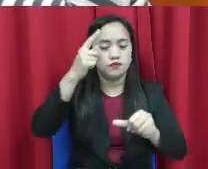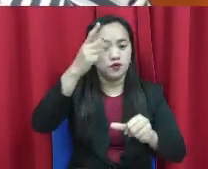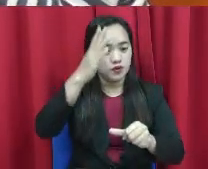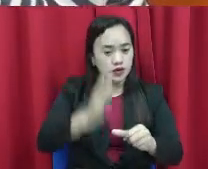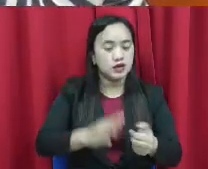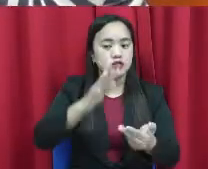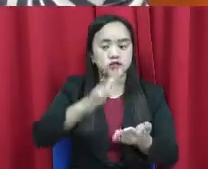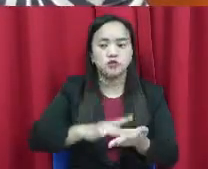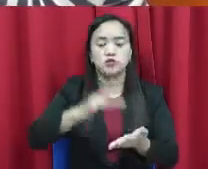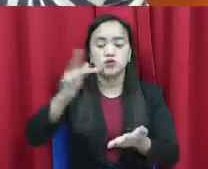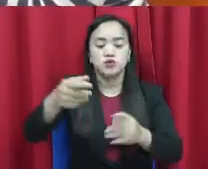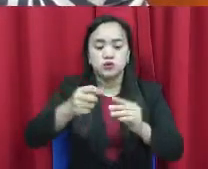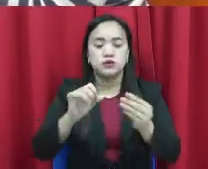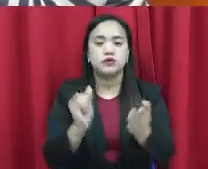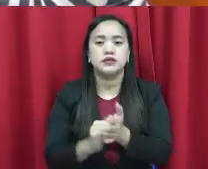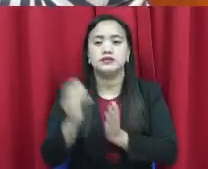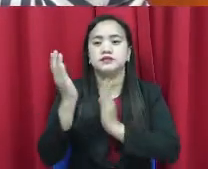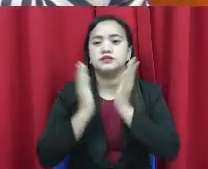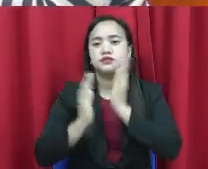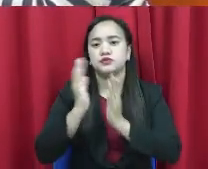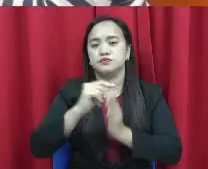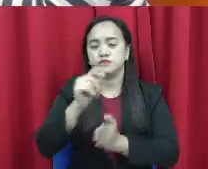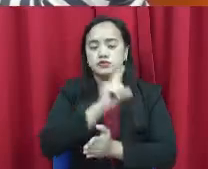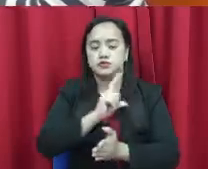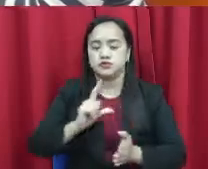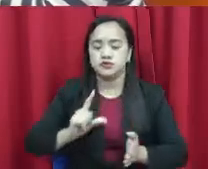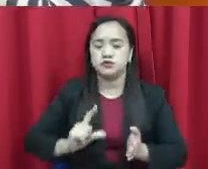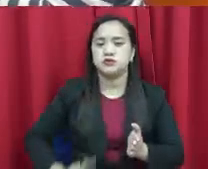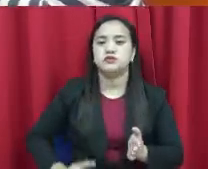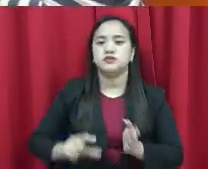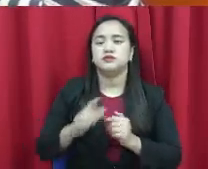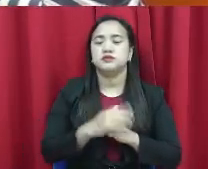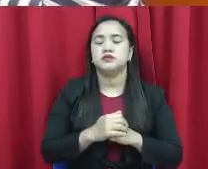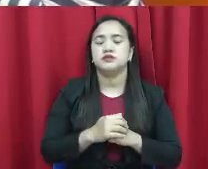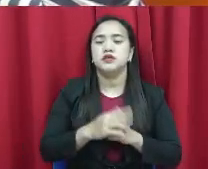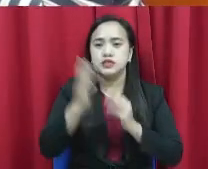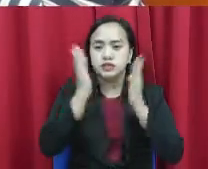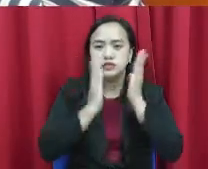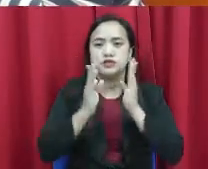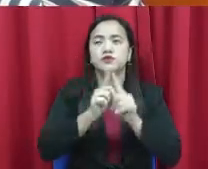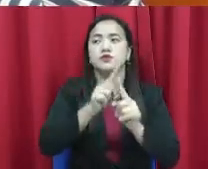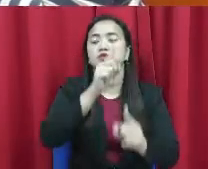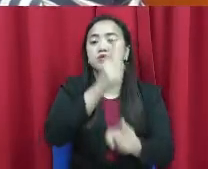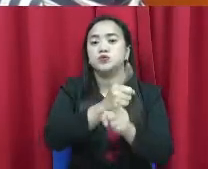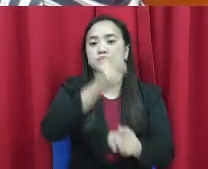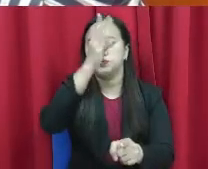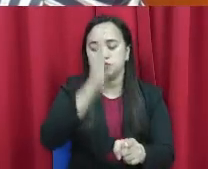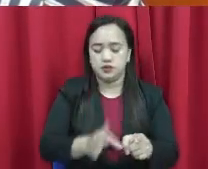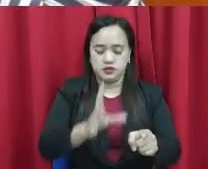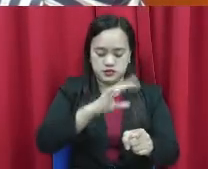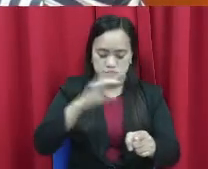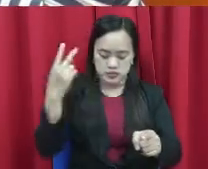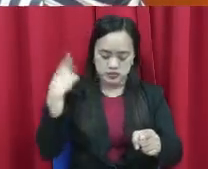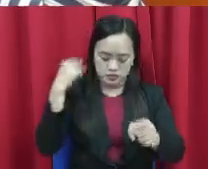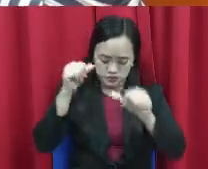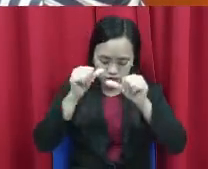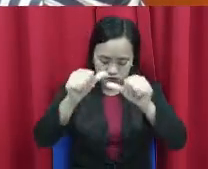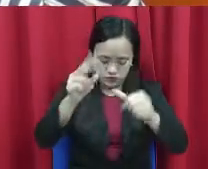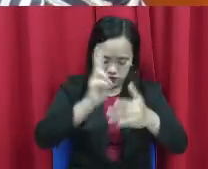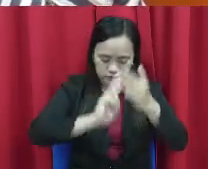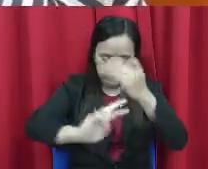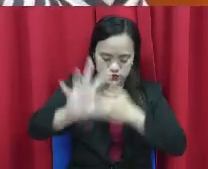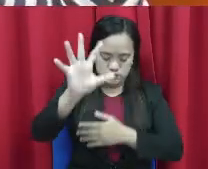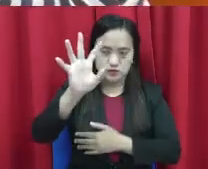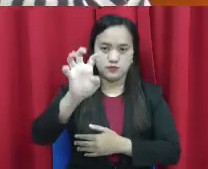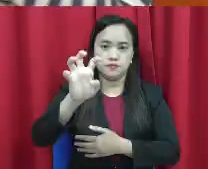kanilang paglilingkod sa Panginoon sa totoong Diyos pero Ganon pa man ay dinugtungan niyo po yan sa verse Number 15 na